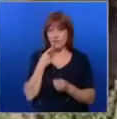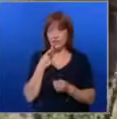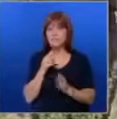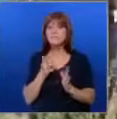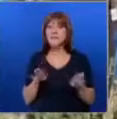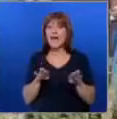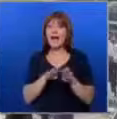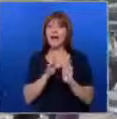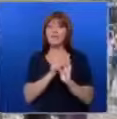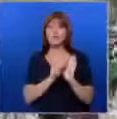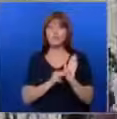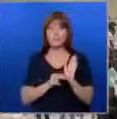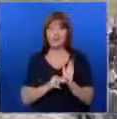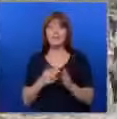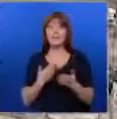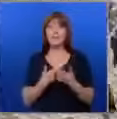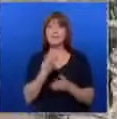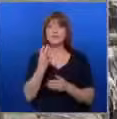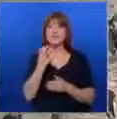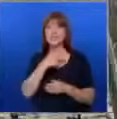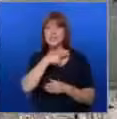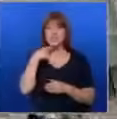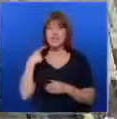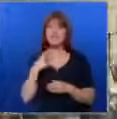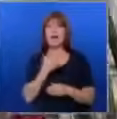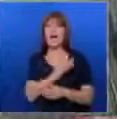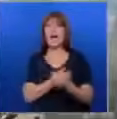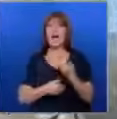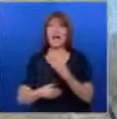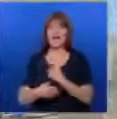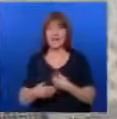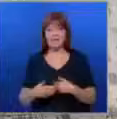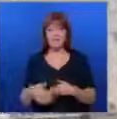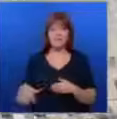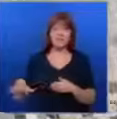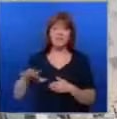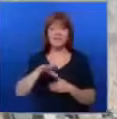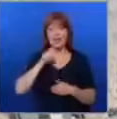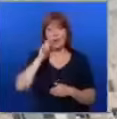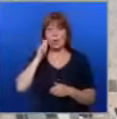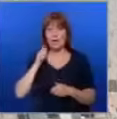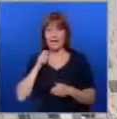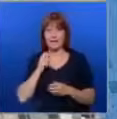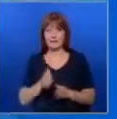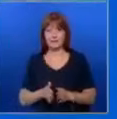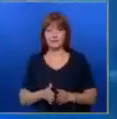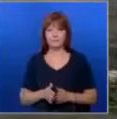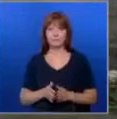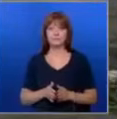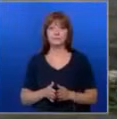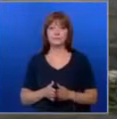Равносметката до момента. Близо 40 жертви и десетки ранени след масирана атака в цяла Украина.